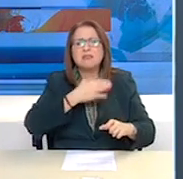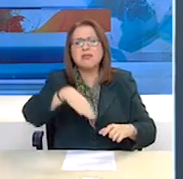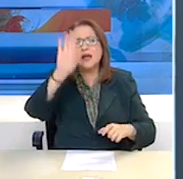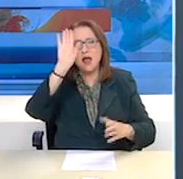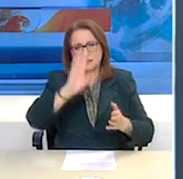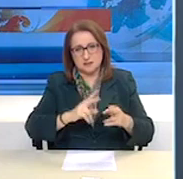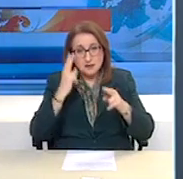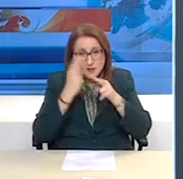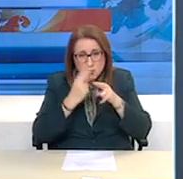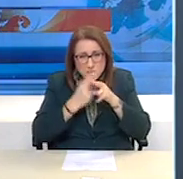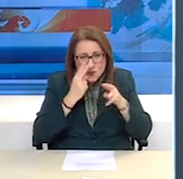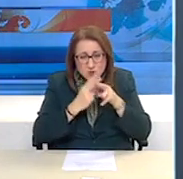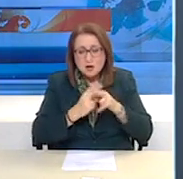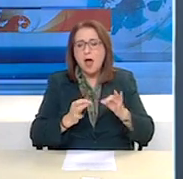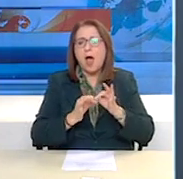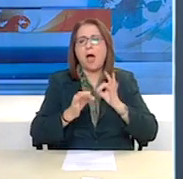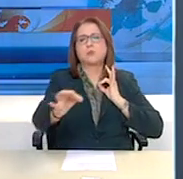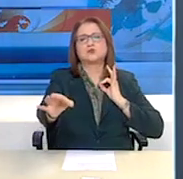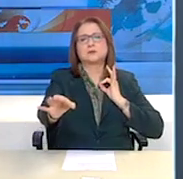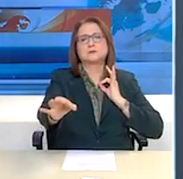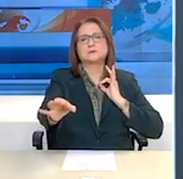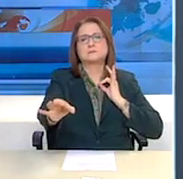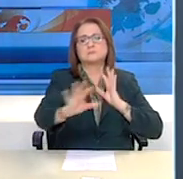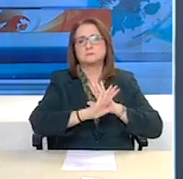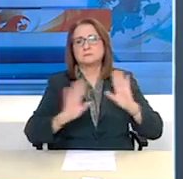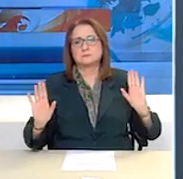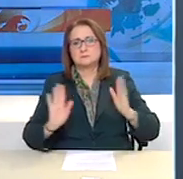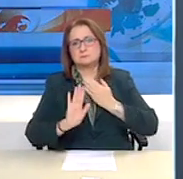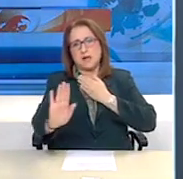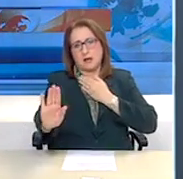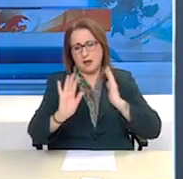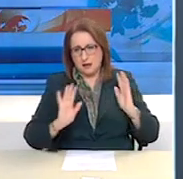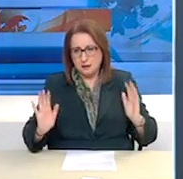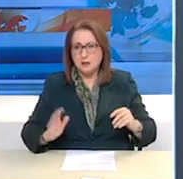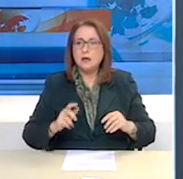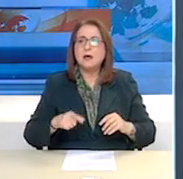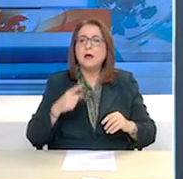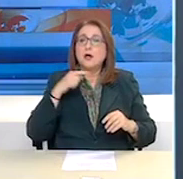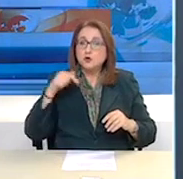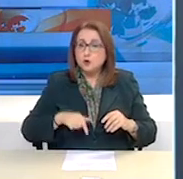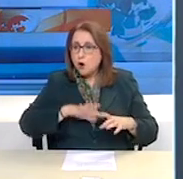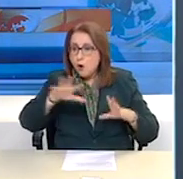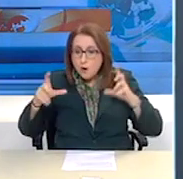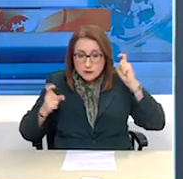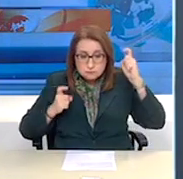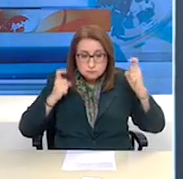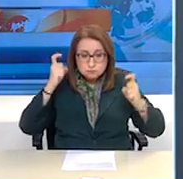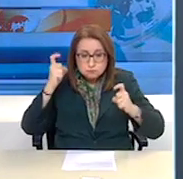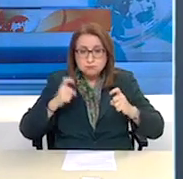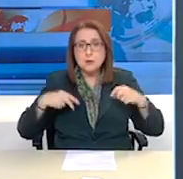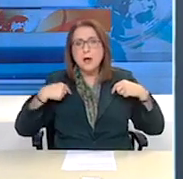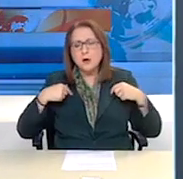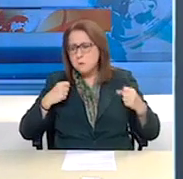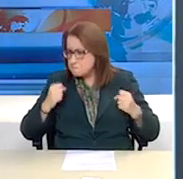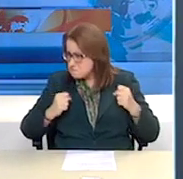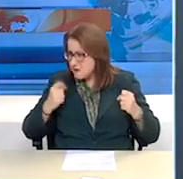όλα αυτά, όπως κάνω συνήθως όταν προκύπτουν τέτοια διλήμματα, σε συνεργασία με την Υγεία του Εθνικού Οργανισμού Υγείας και του Υπουργείου, επικοινώνησα με